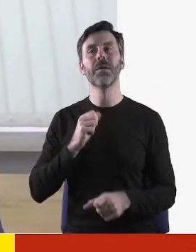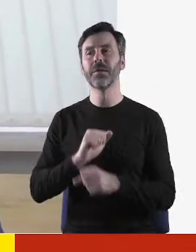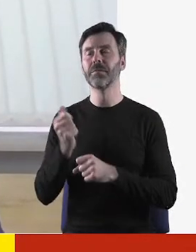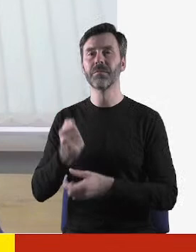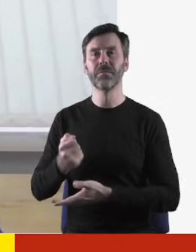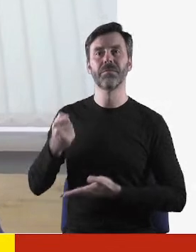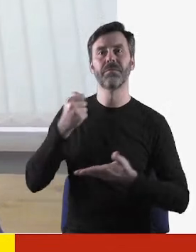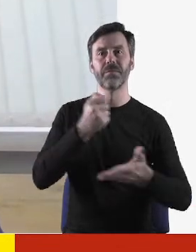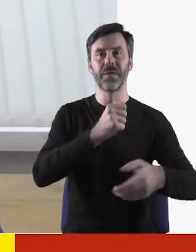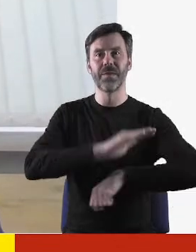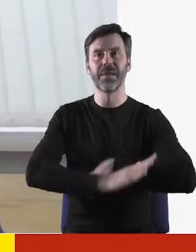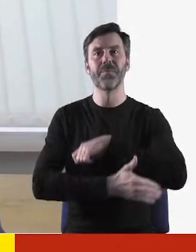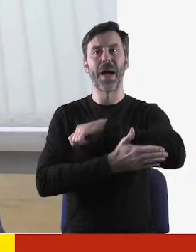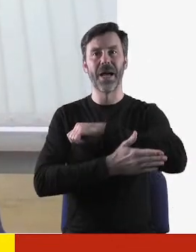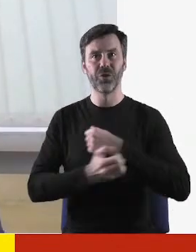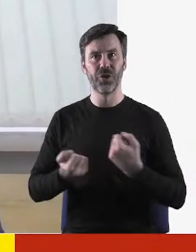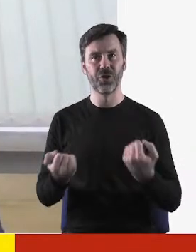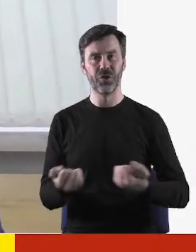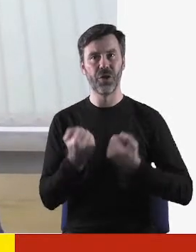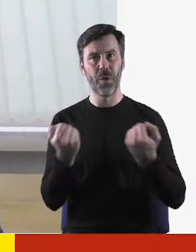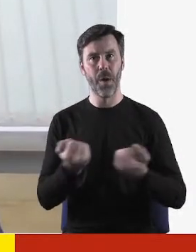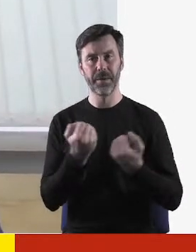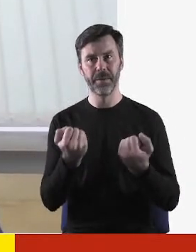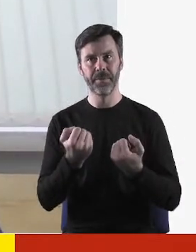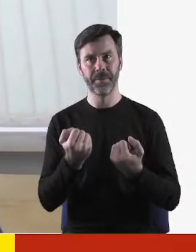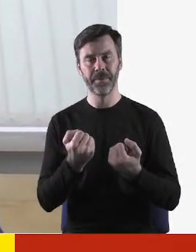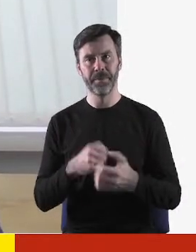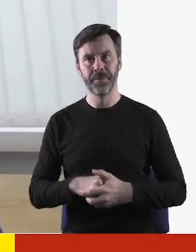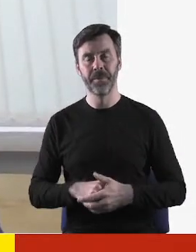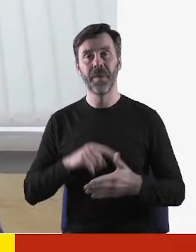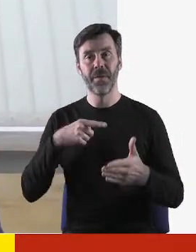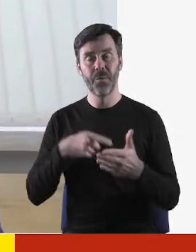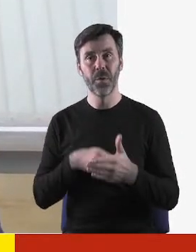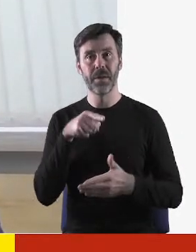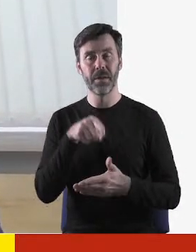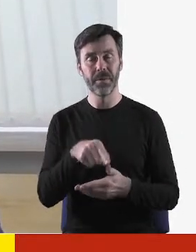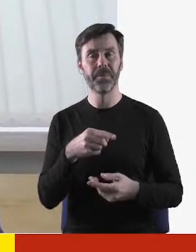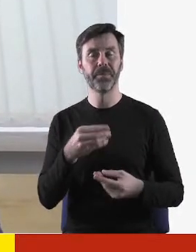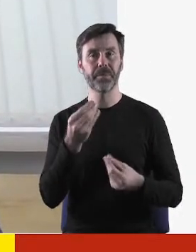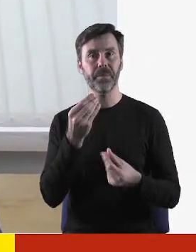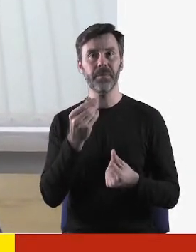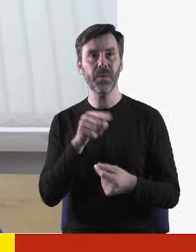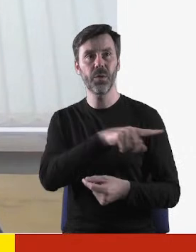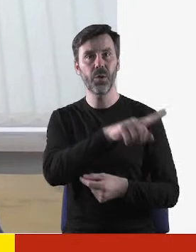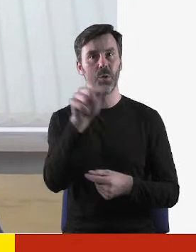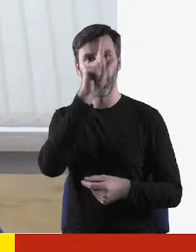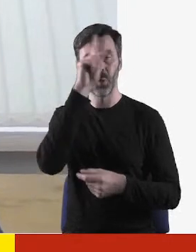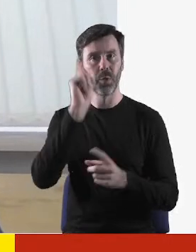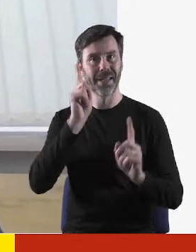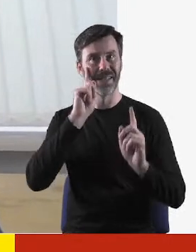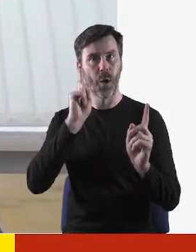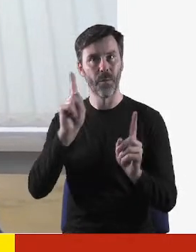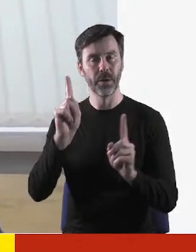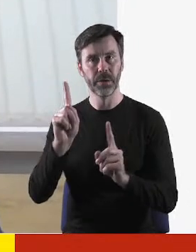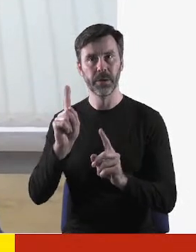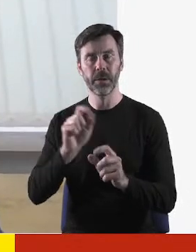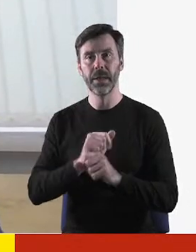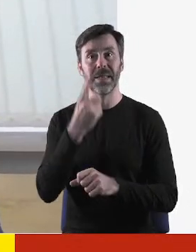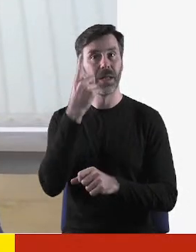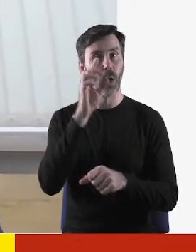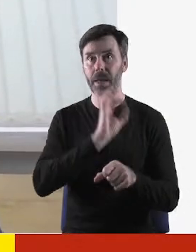to działanie, żeby rzeczywiście te środki były zauważalne w takiej skali nie jednego